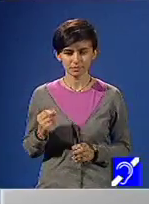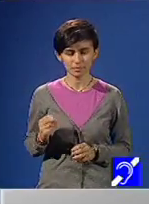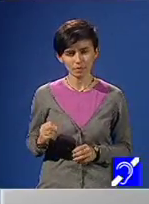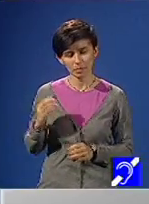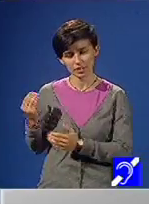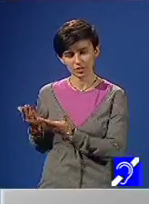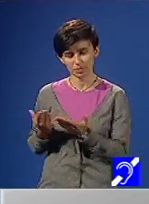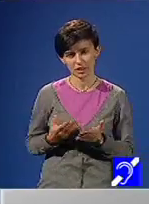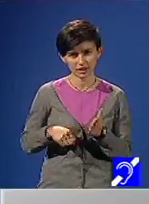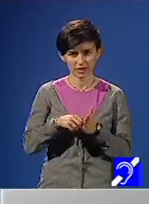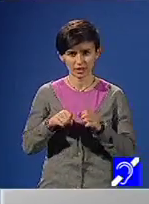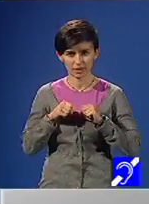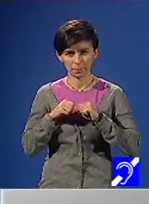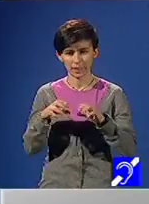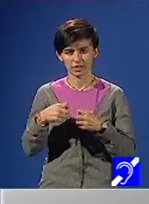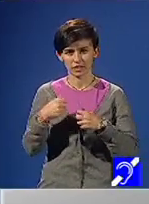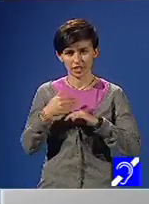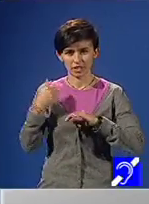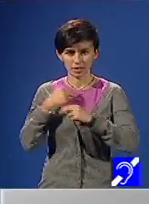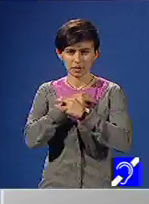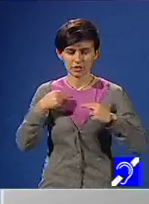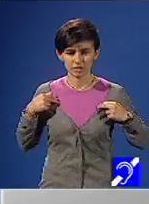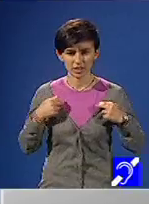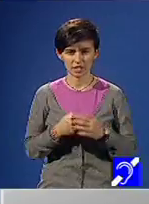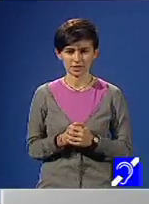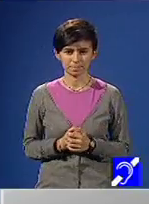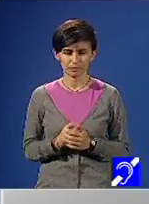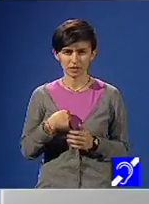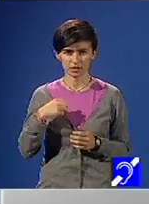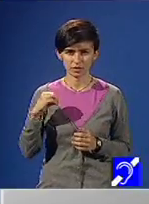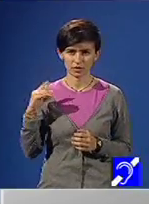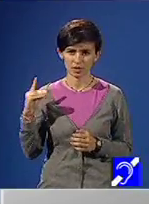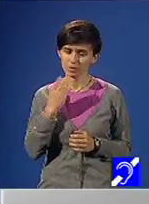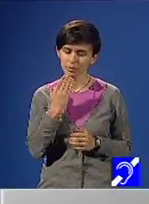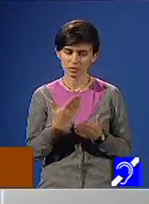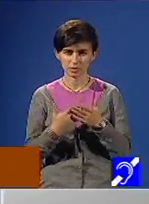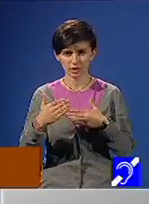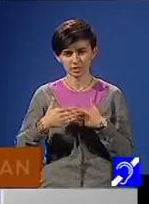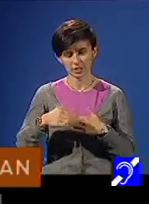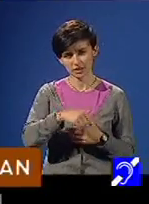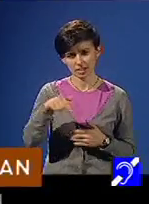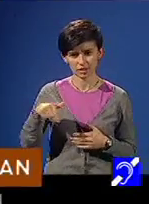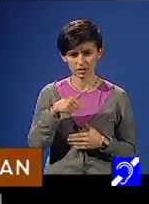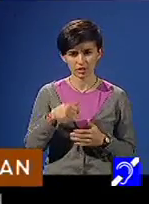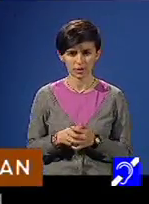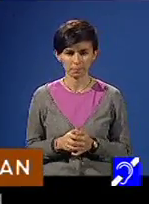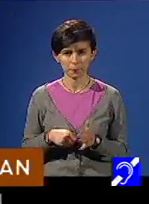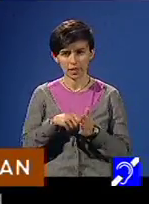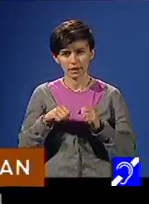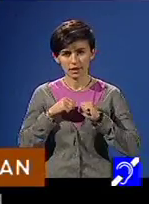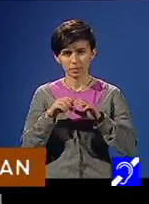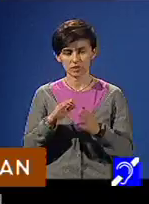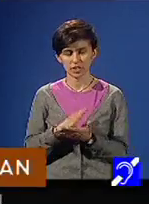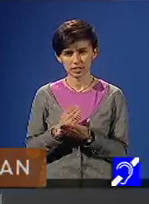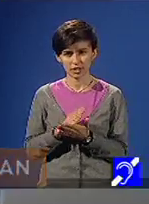Doamnelor, domnilor, bun găsit! O nouă ediție a emisiunii Fără Prejudecăți începe chiar acum la TVR. Eu sunt Ovidiu Damian și vă mulțumesc foarte mult că sunteți alături de noi. Vă reamintesc